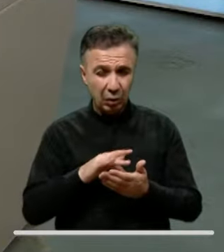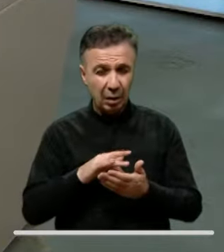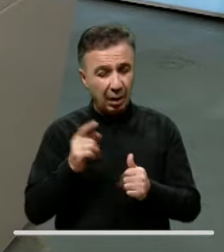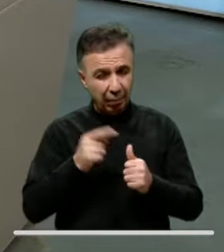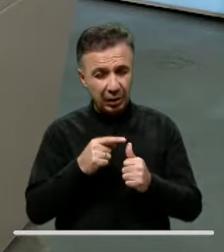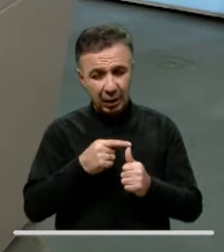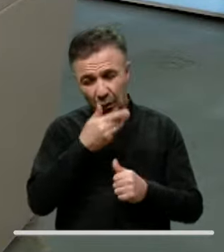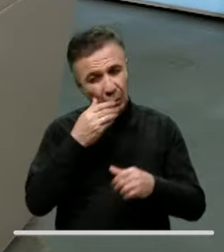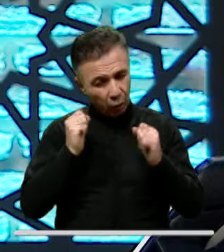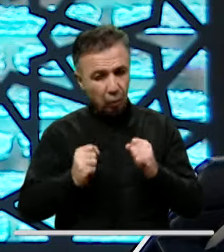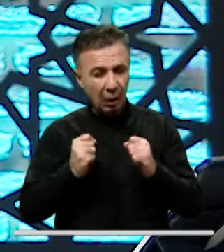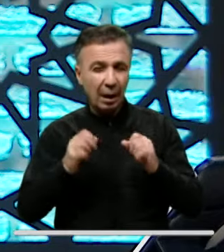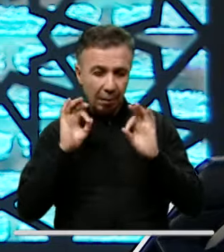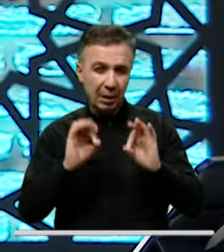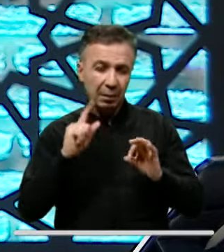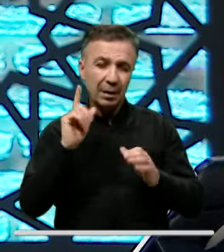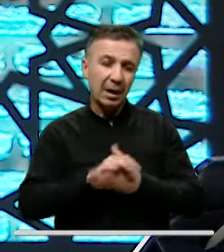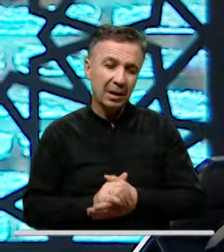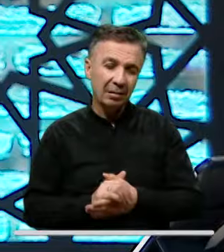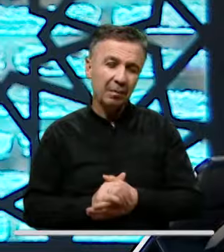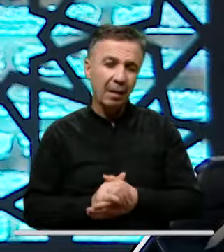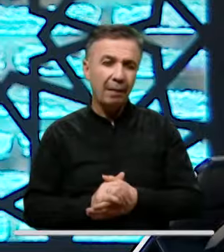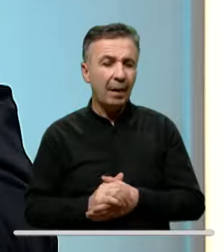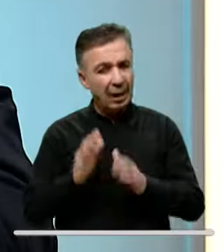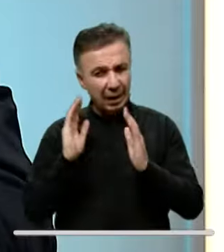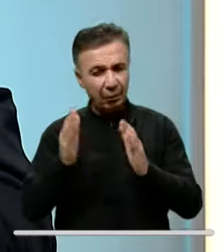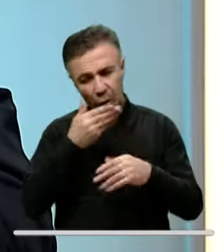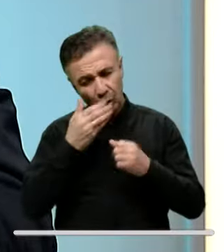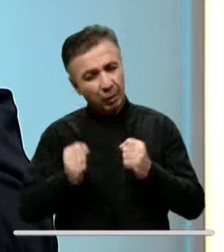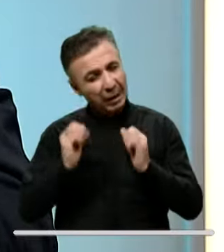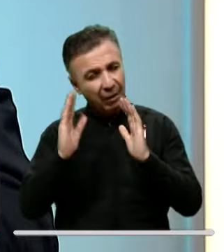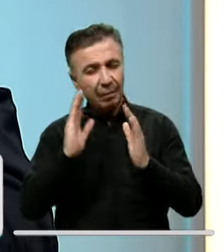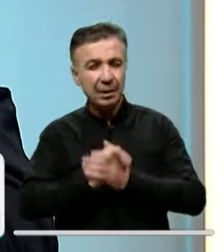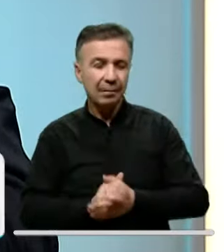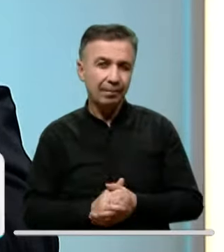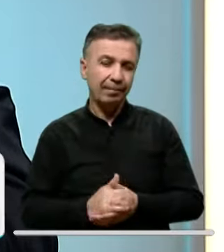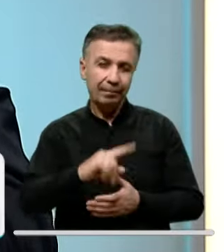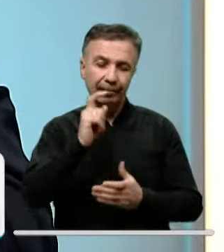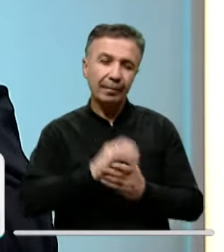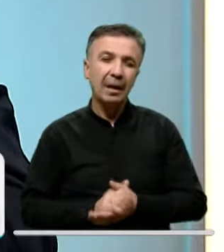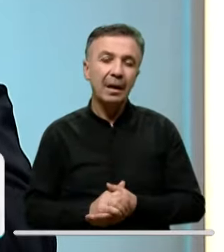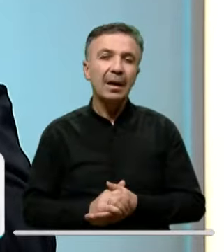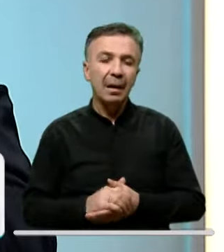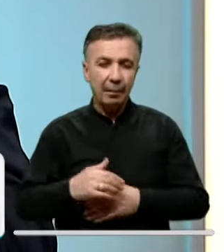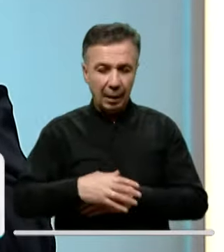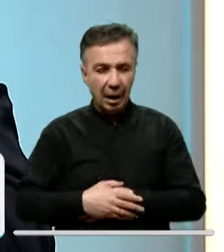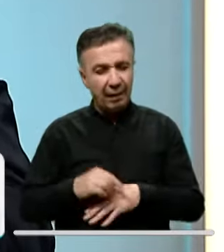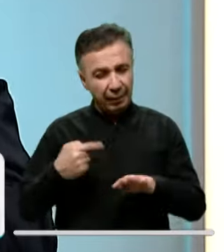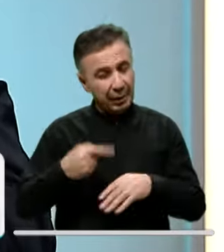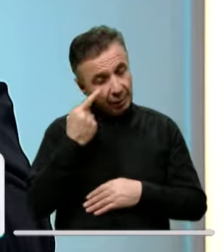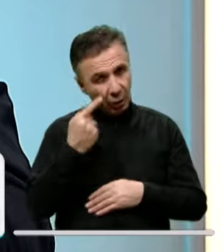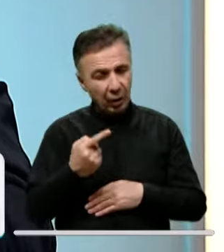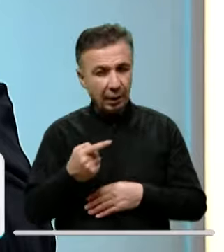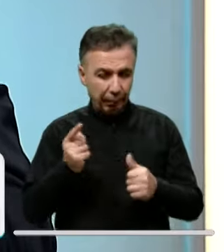devam yapmalı yoksa kaldığı yerden devam etmeli bu kimse yine hanefilere göre Baştan başlamalıdır